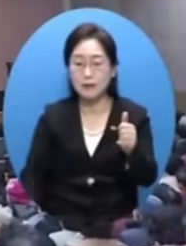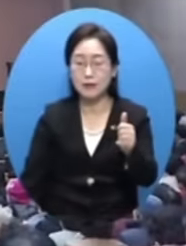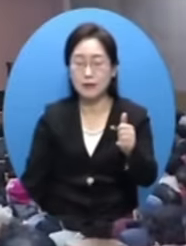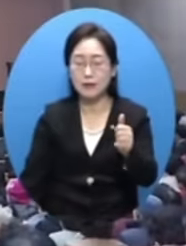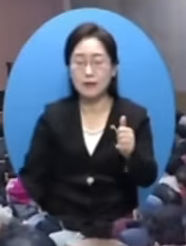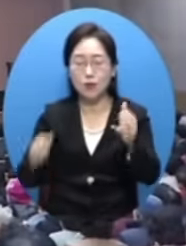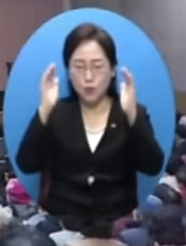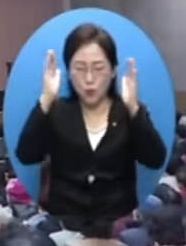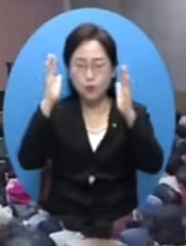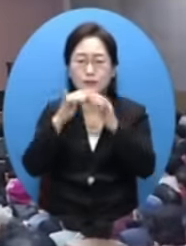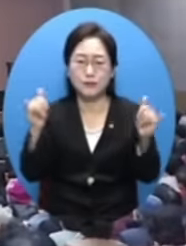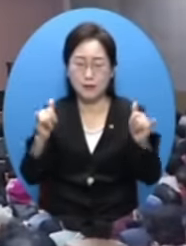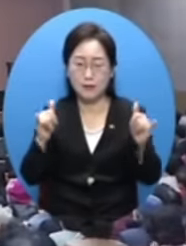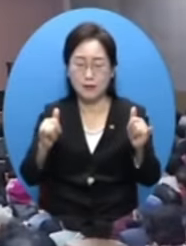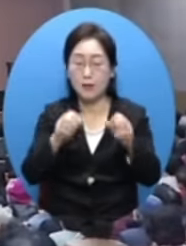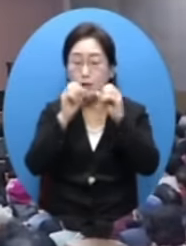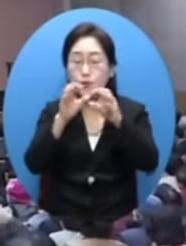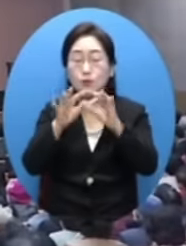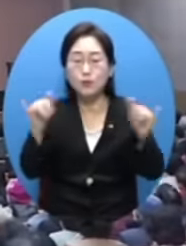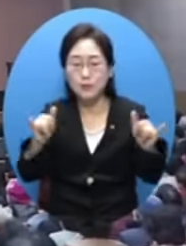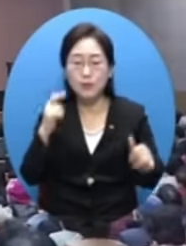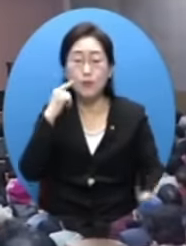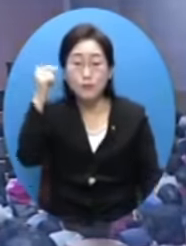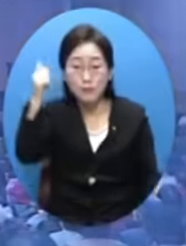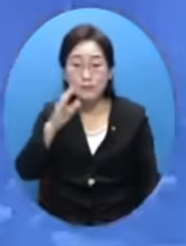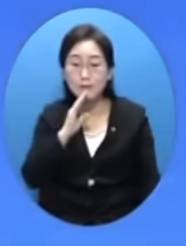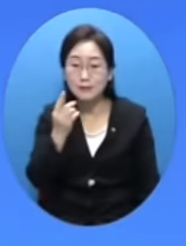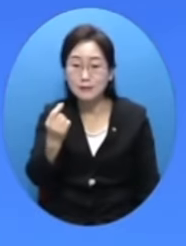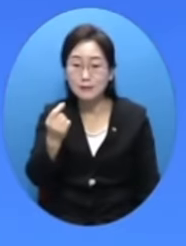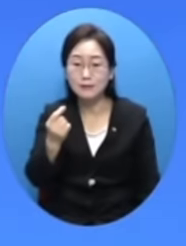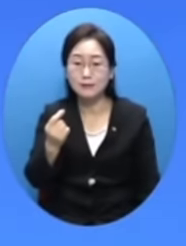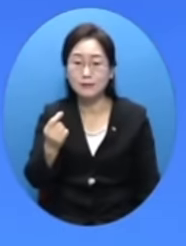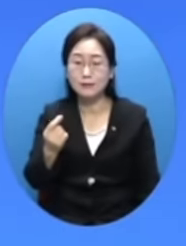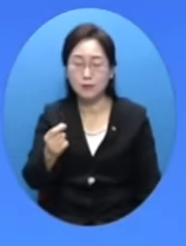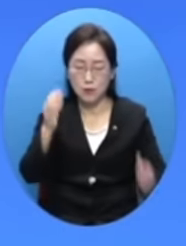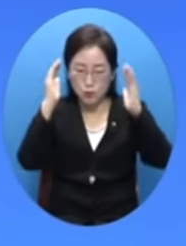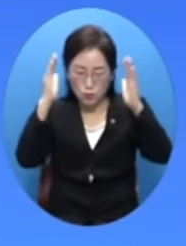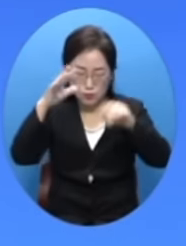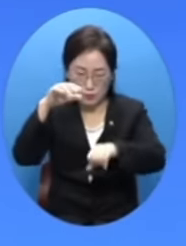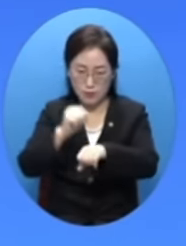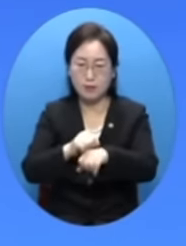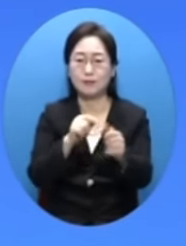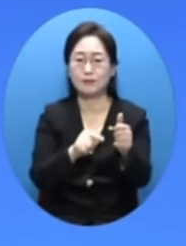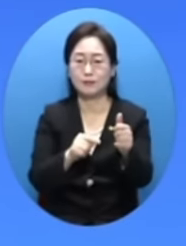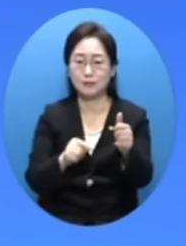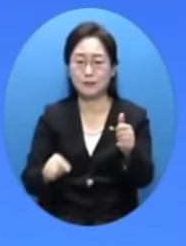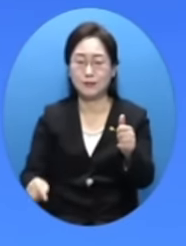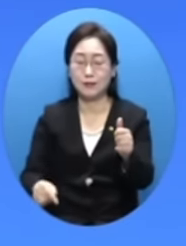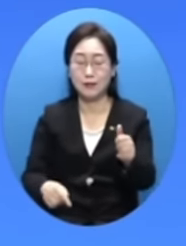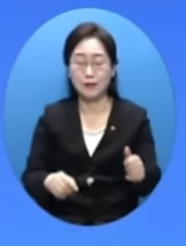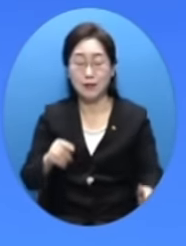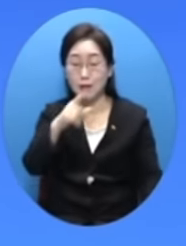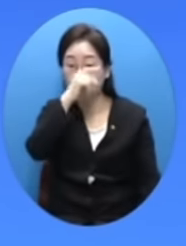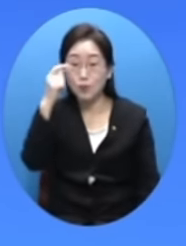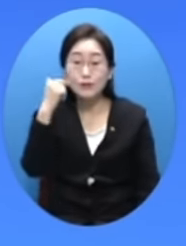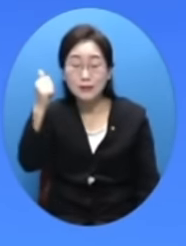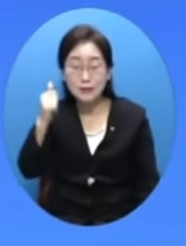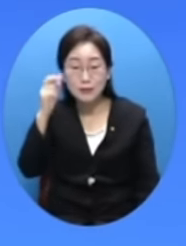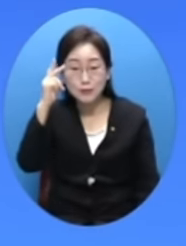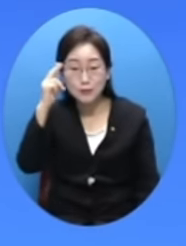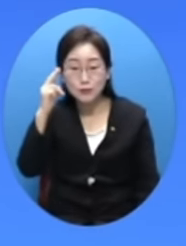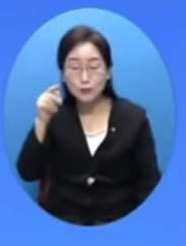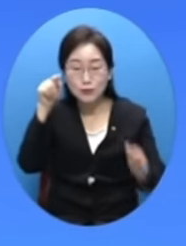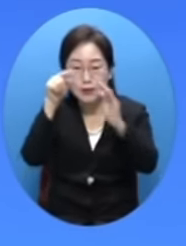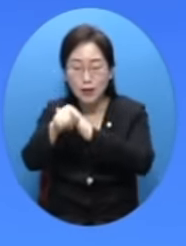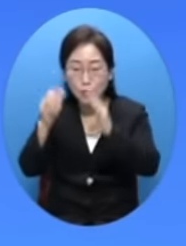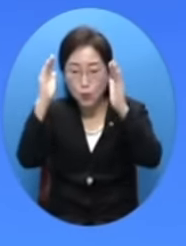학자입니다. 선교사의 목사여 동시에 공부를 많이 한 학자입니다. 제가 미국에서 공부할 때 뚜루신학교에 가서